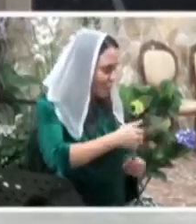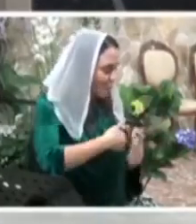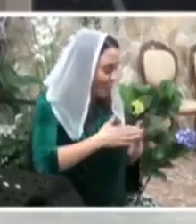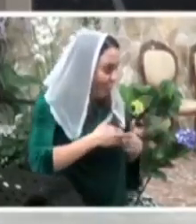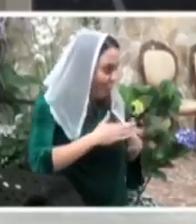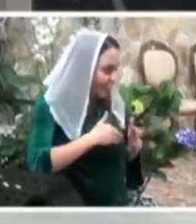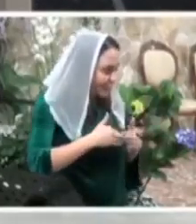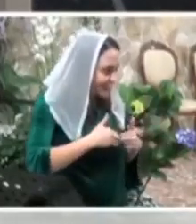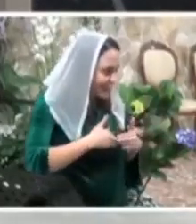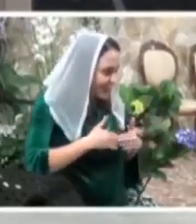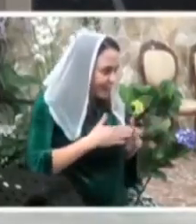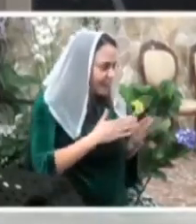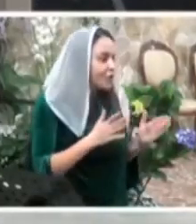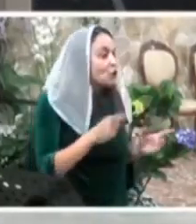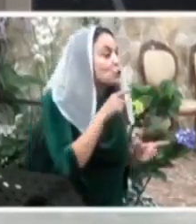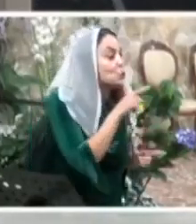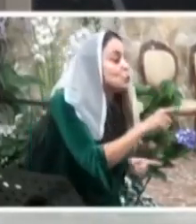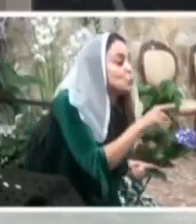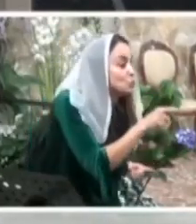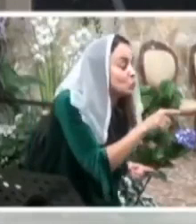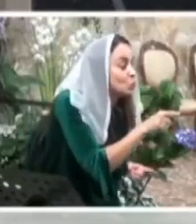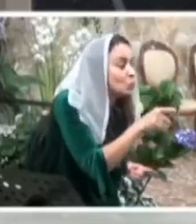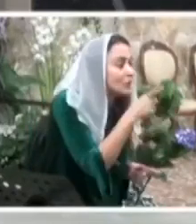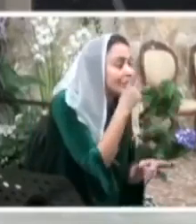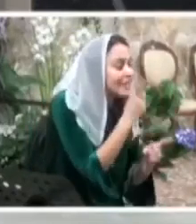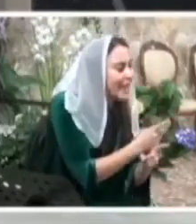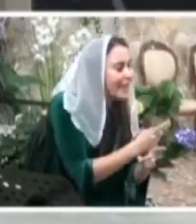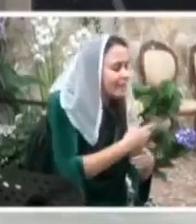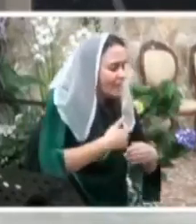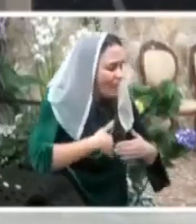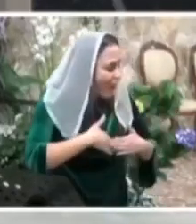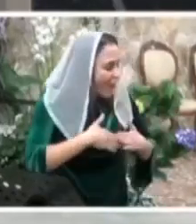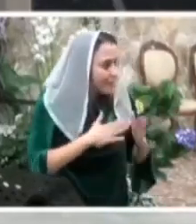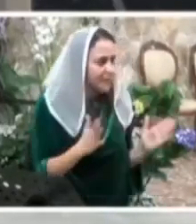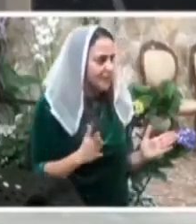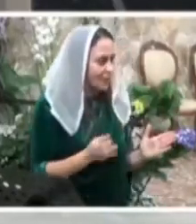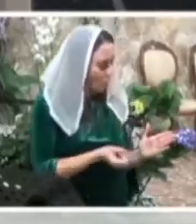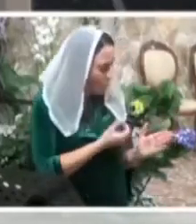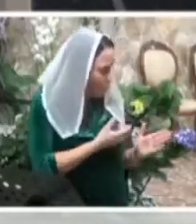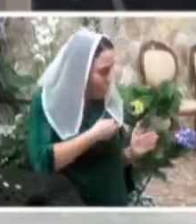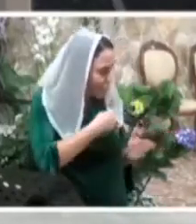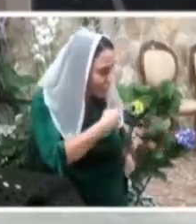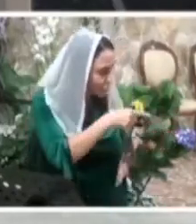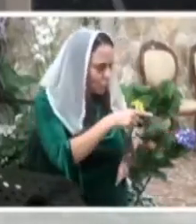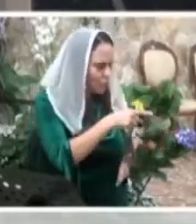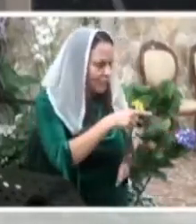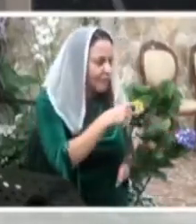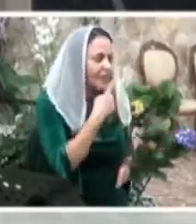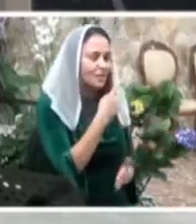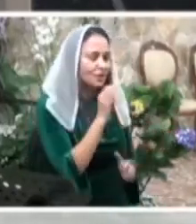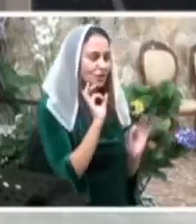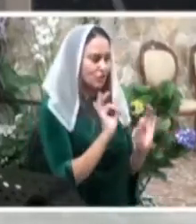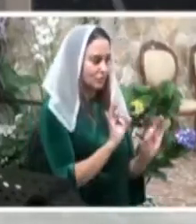Una porta che tu devi aprire. Ed ecco cosa il Signore dice,